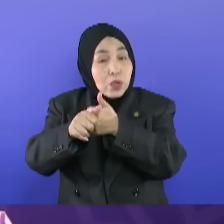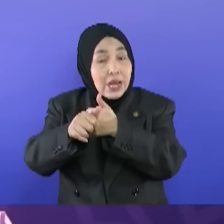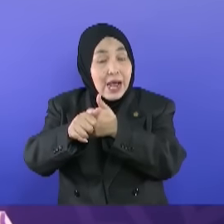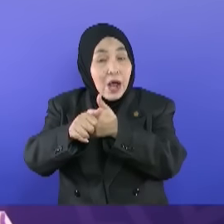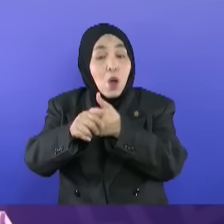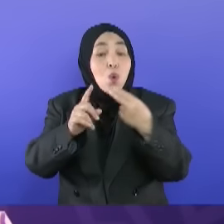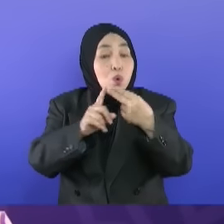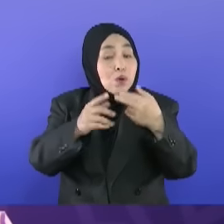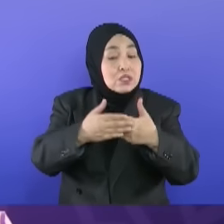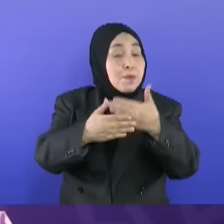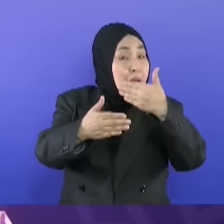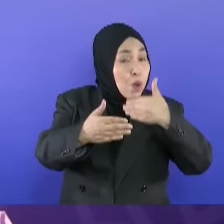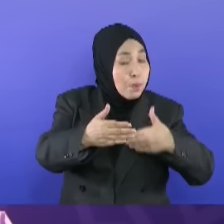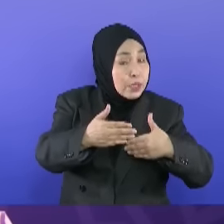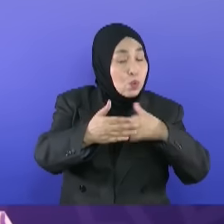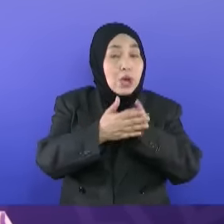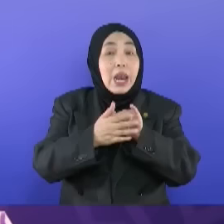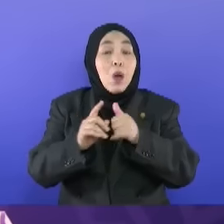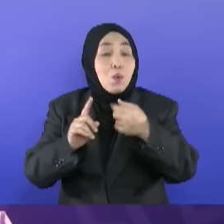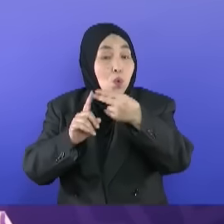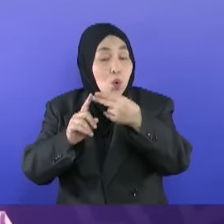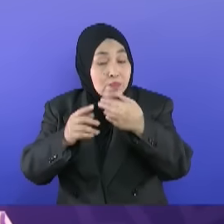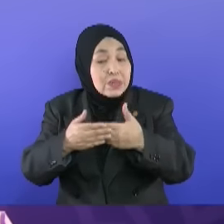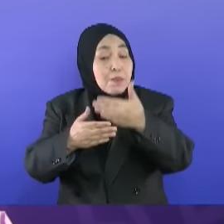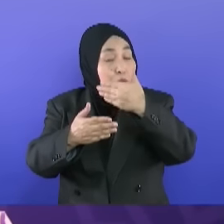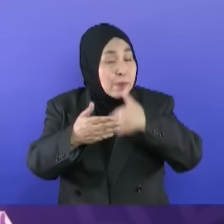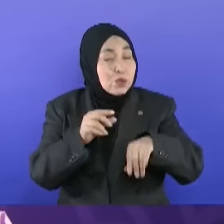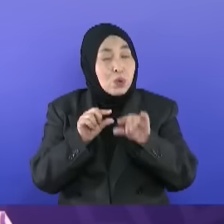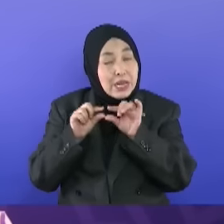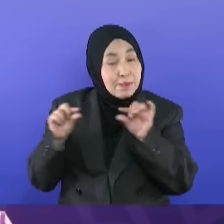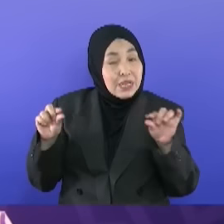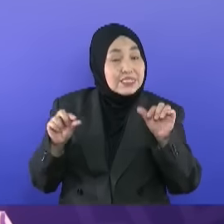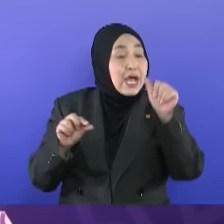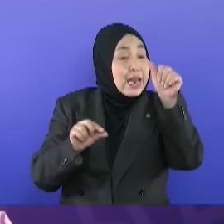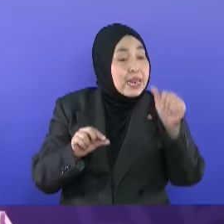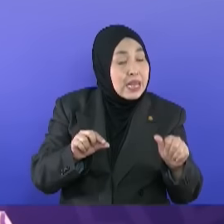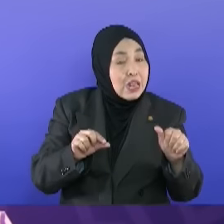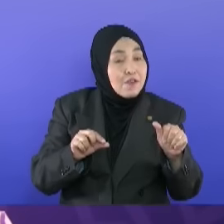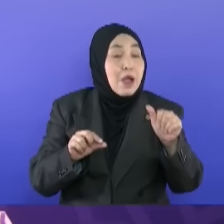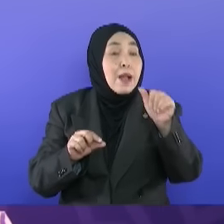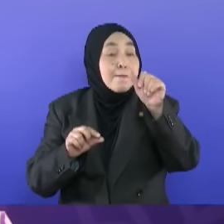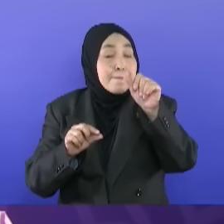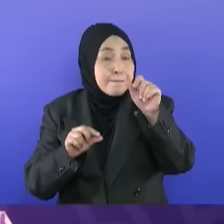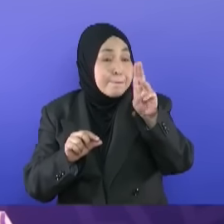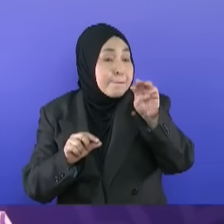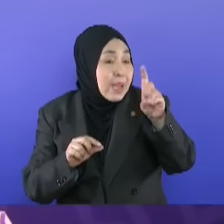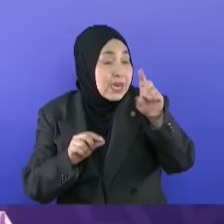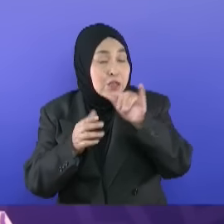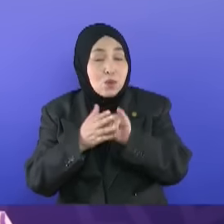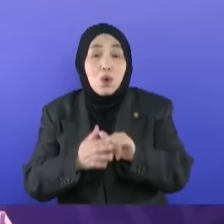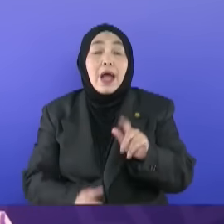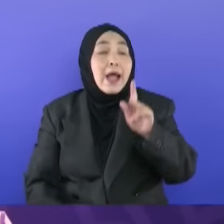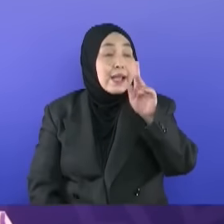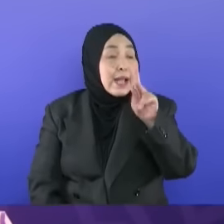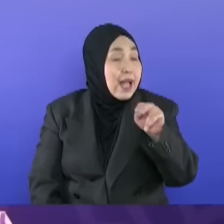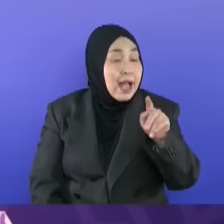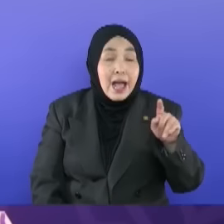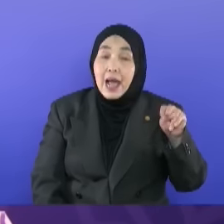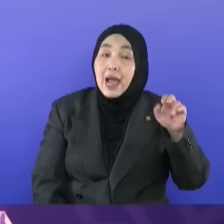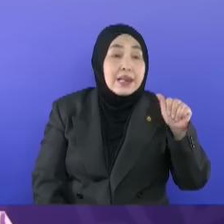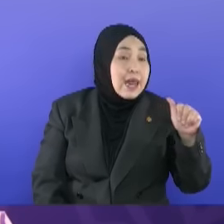sebelumnyalah. Kalau huruf sebelumnya nipis, maka alif mad tu jadi nipislah. Macam kita baca kana,